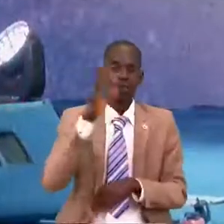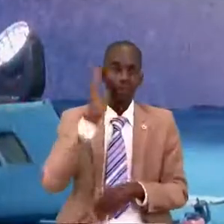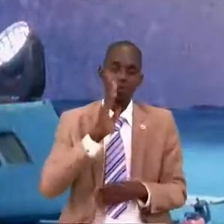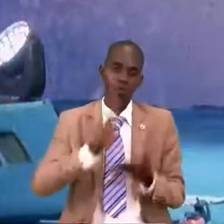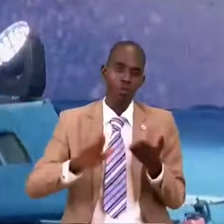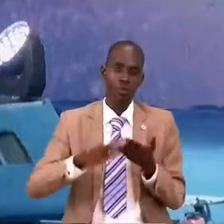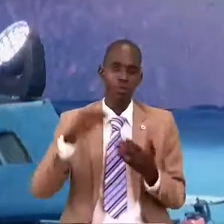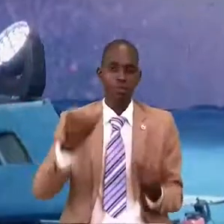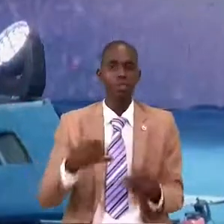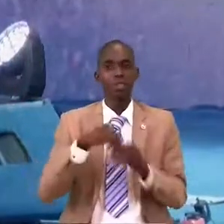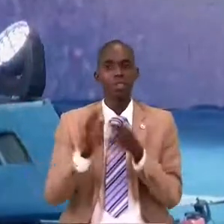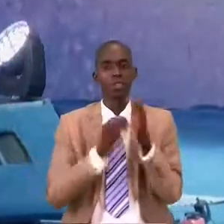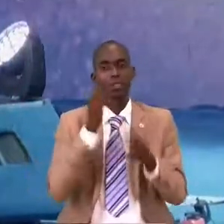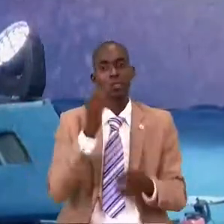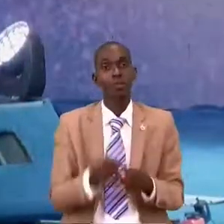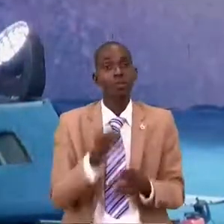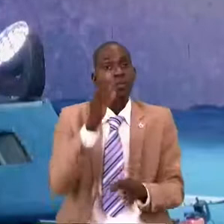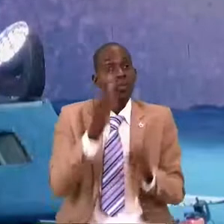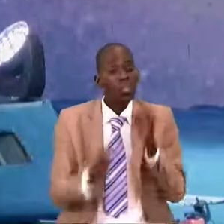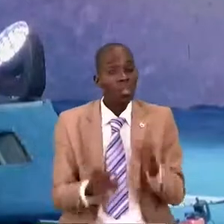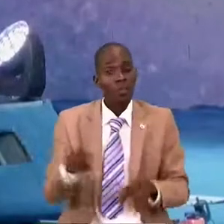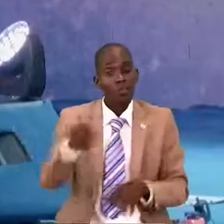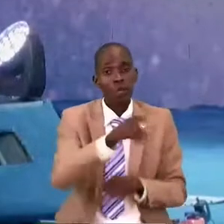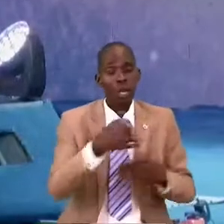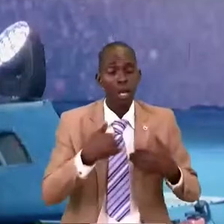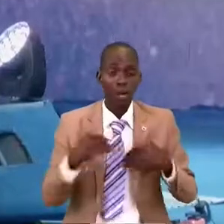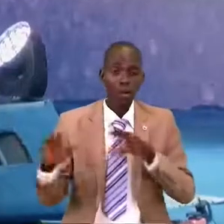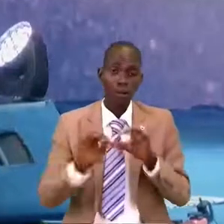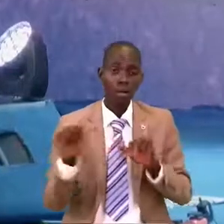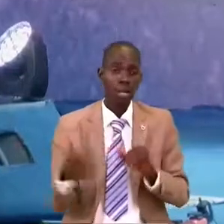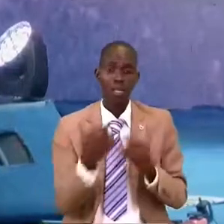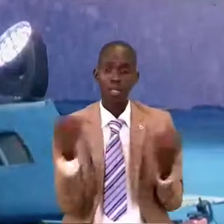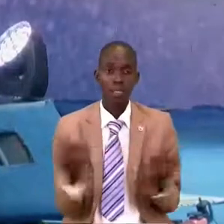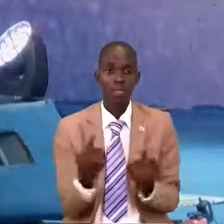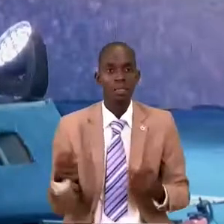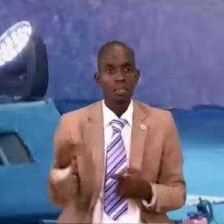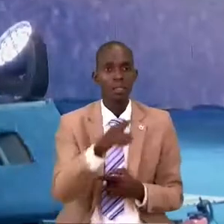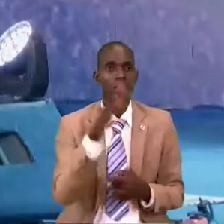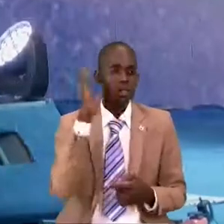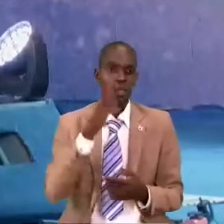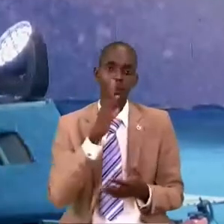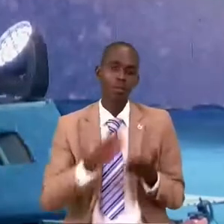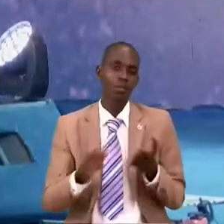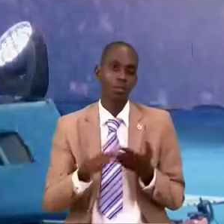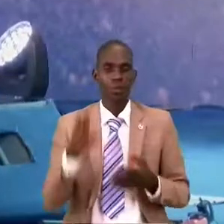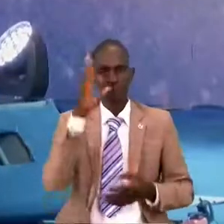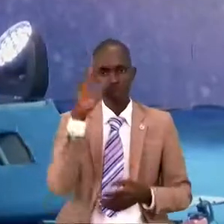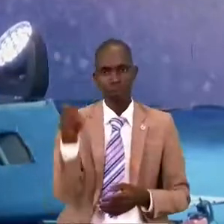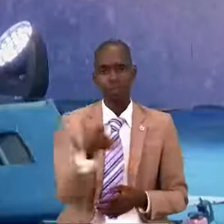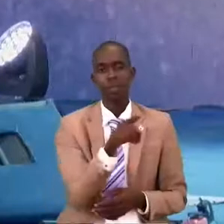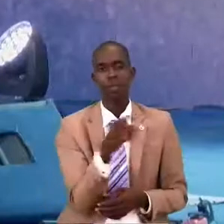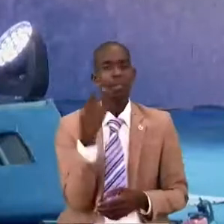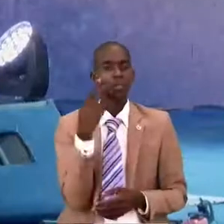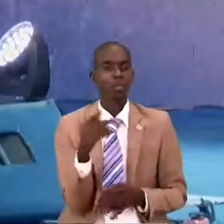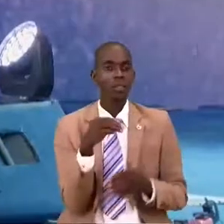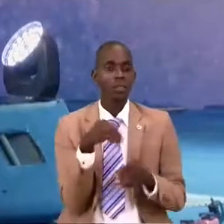sera pardonné. Verset 16. Aidez, confessez vos péchés les uns aux autres.